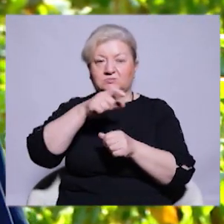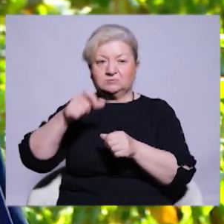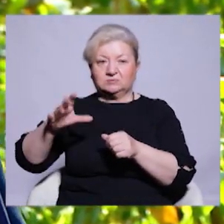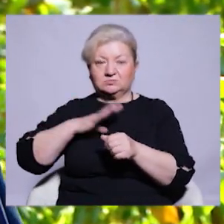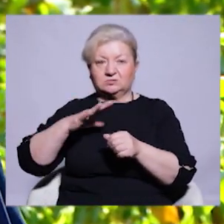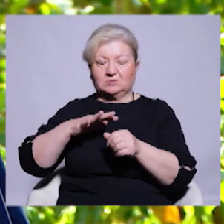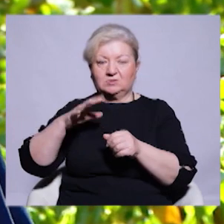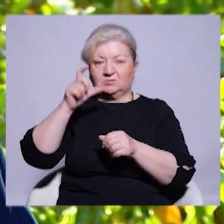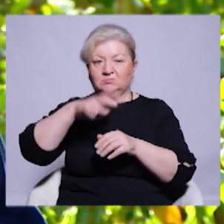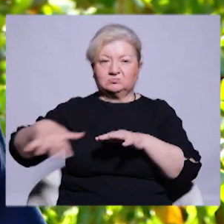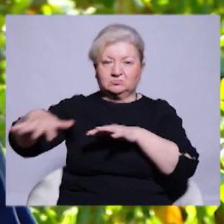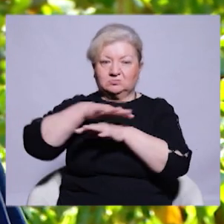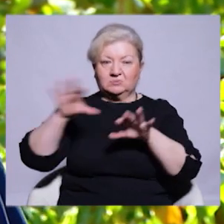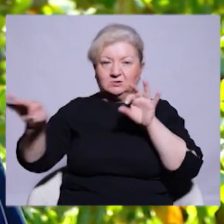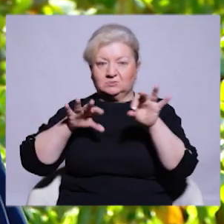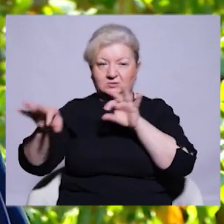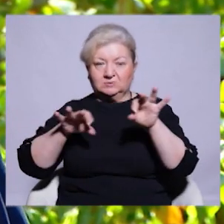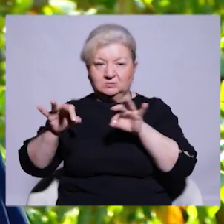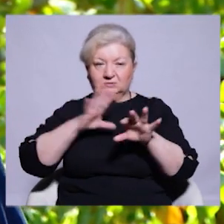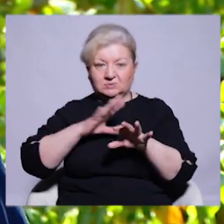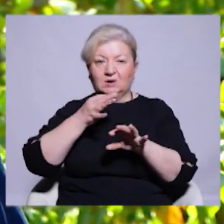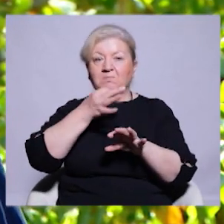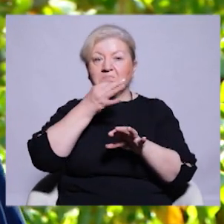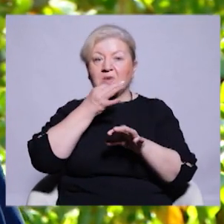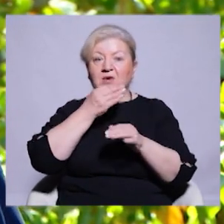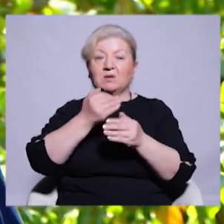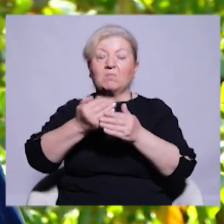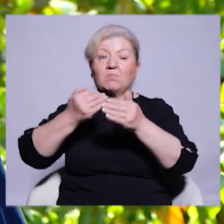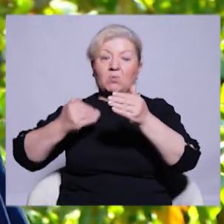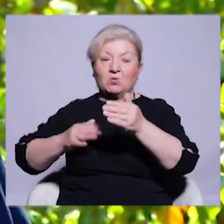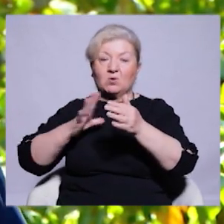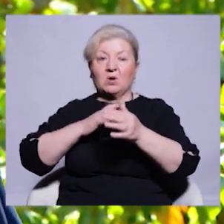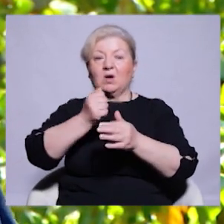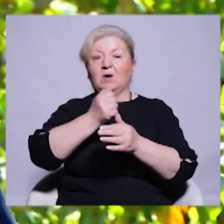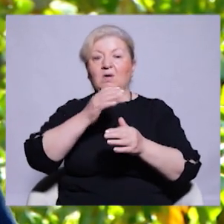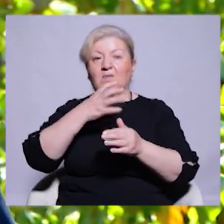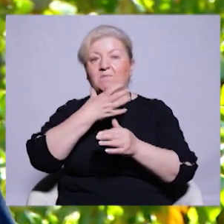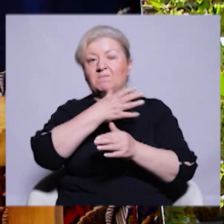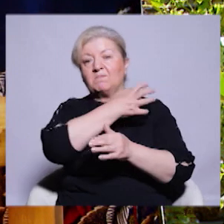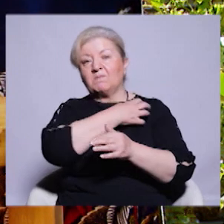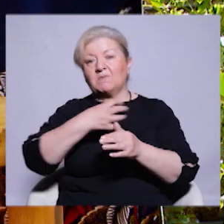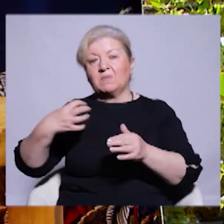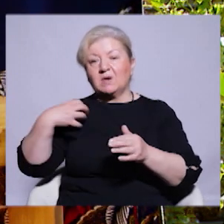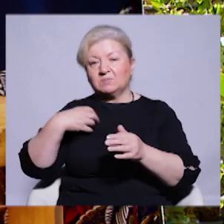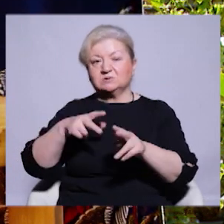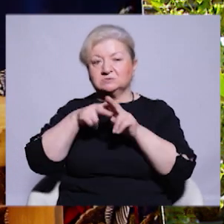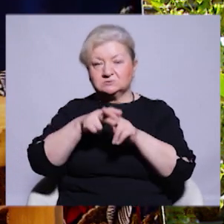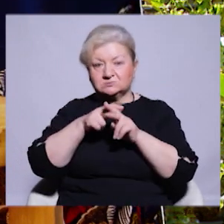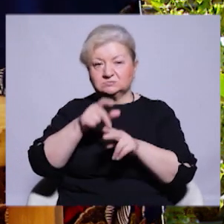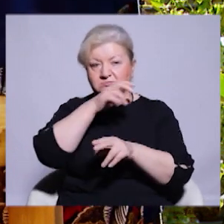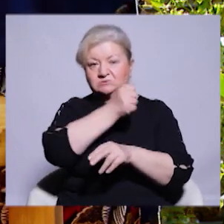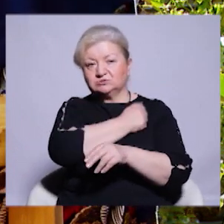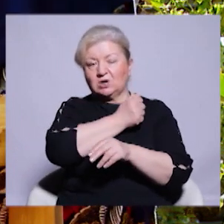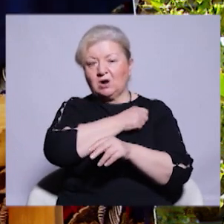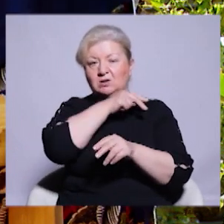კაც რომ იწევდნენ და მხოლოდ ამის შემდეგ იდგა მეფის გვარდია. ესეც ცხენოსნები კარგად შეიარაღებული და